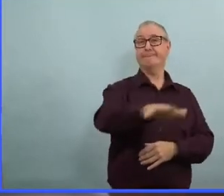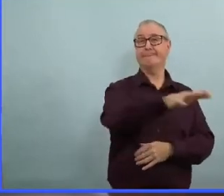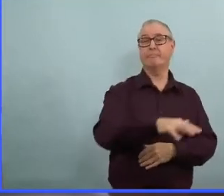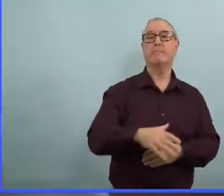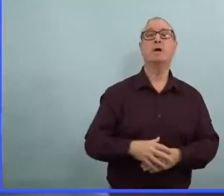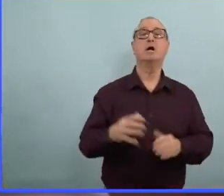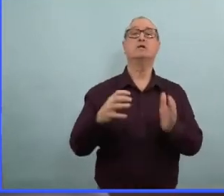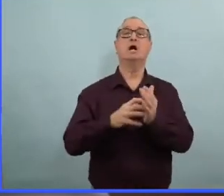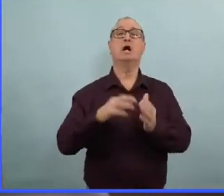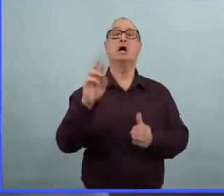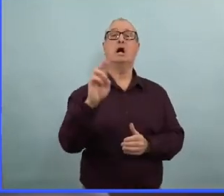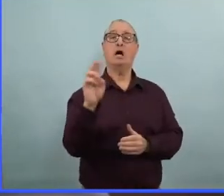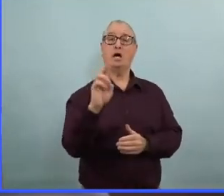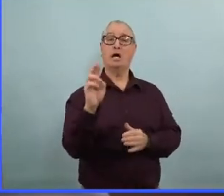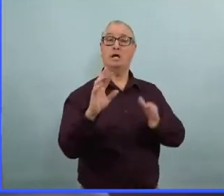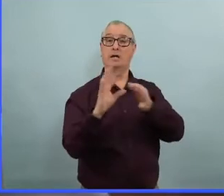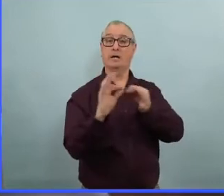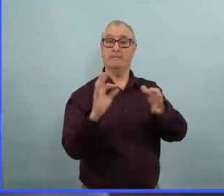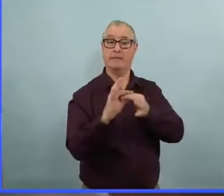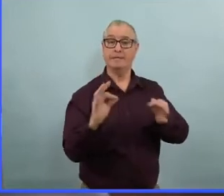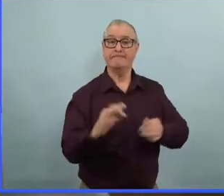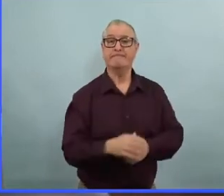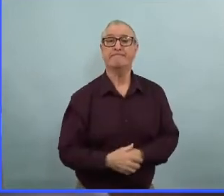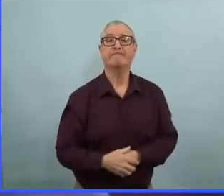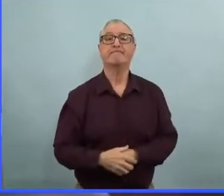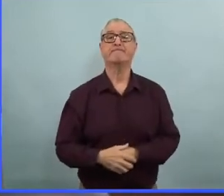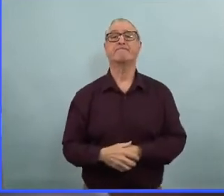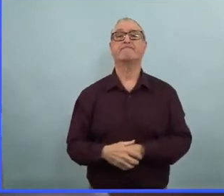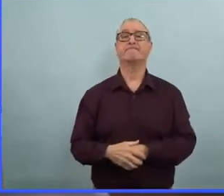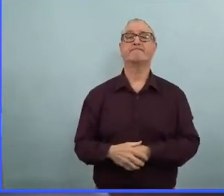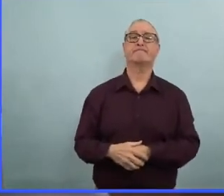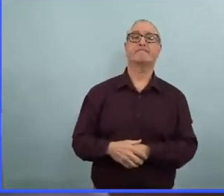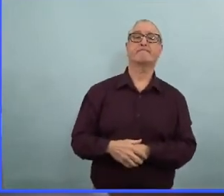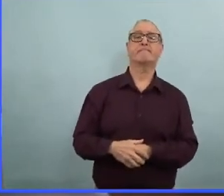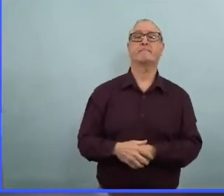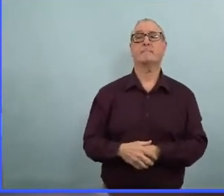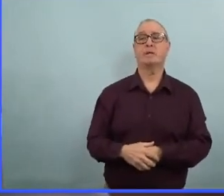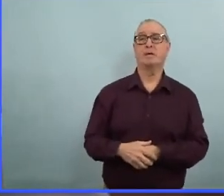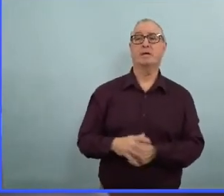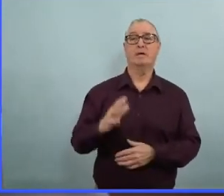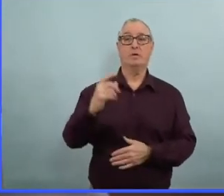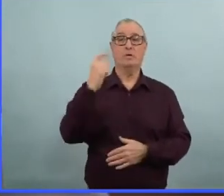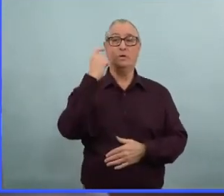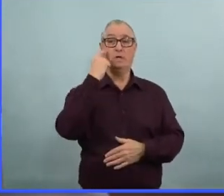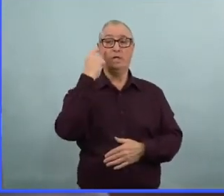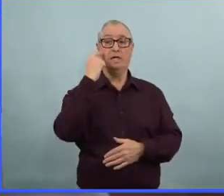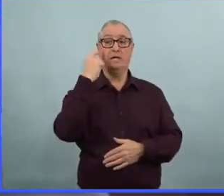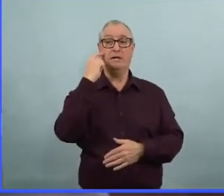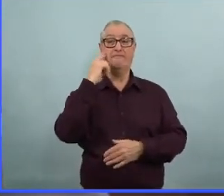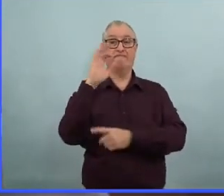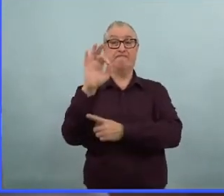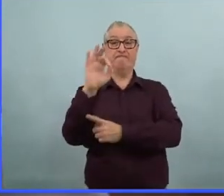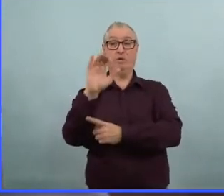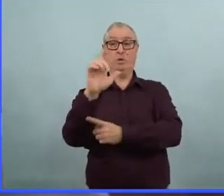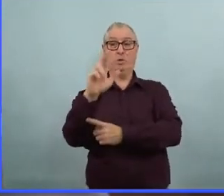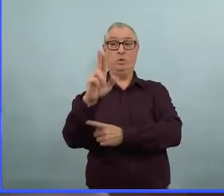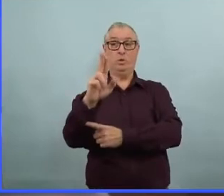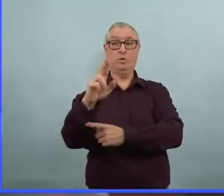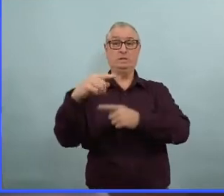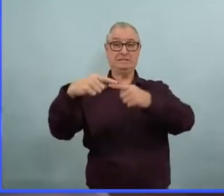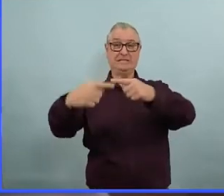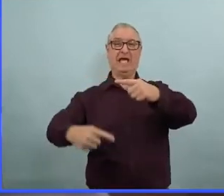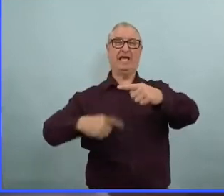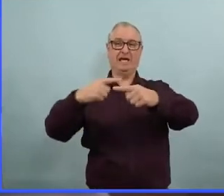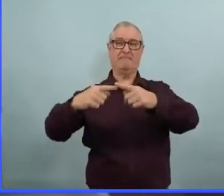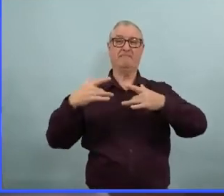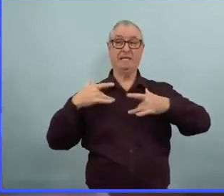Il y avait, par exemple, des maladies graves et des décès dans la période des maladies respiratoires. Et c'était souvent chez des gens qui n'avaient pas le vaccin contre la grippe,